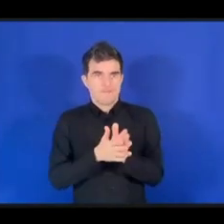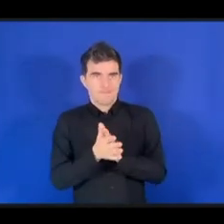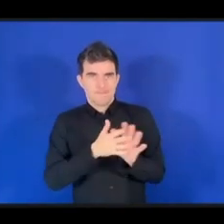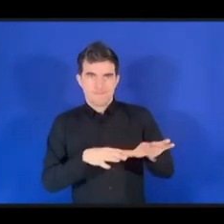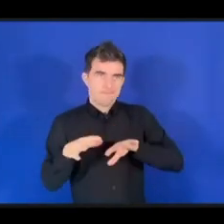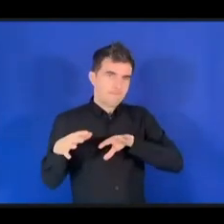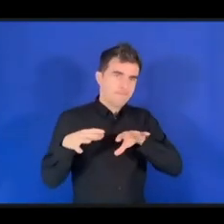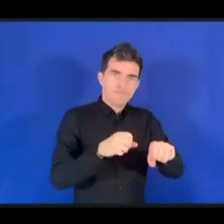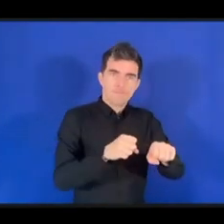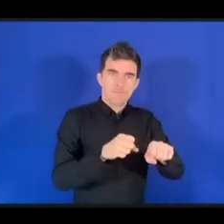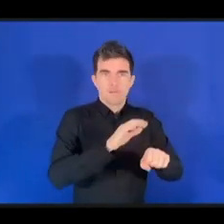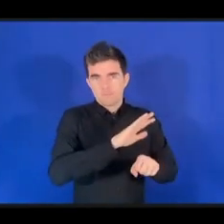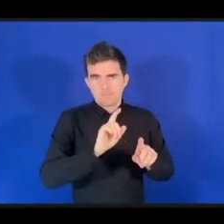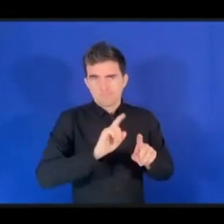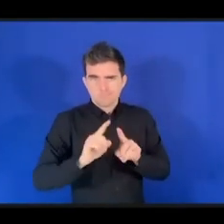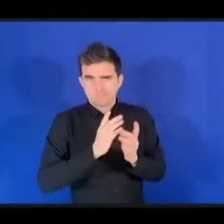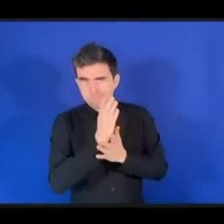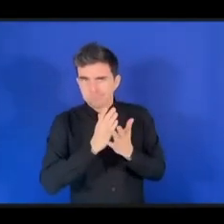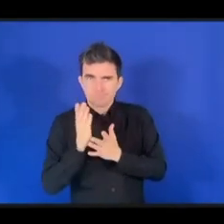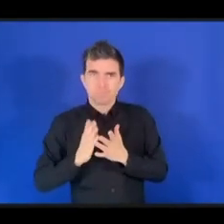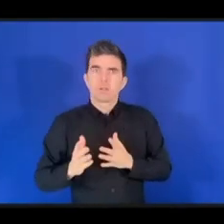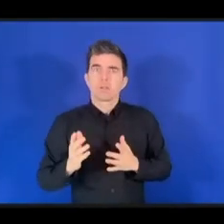الصغيره وايضا